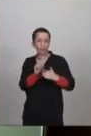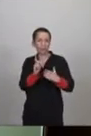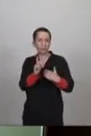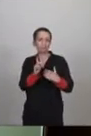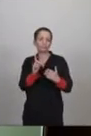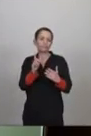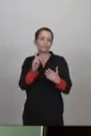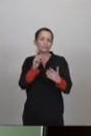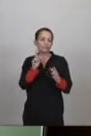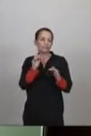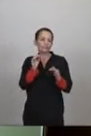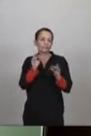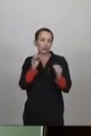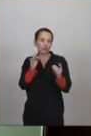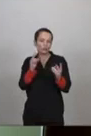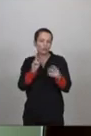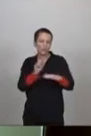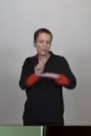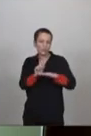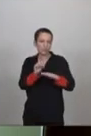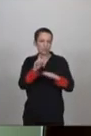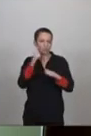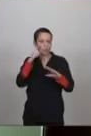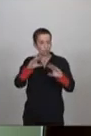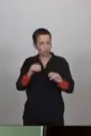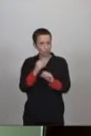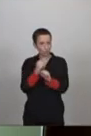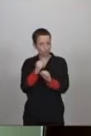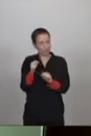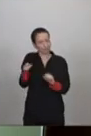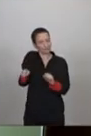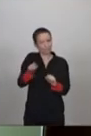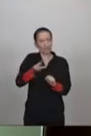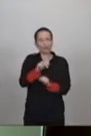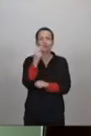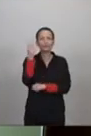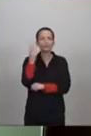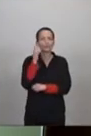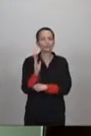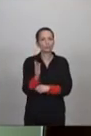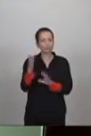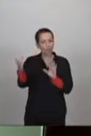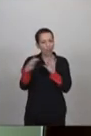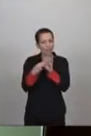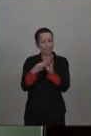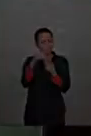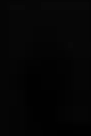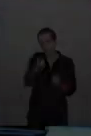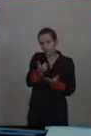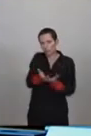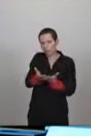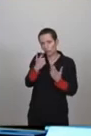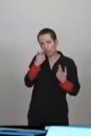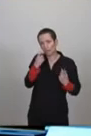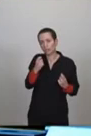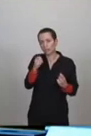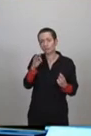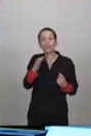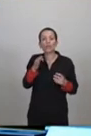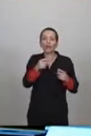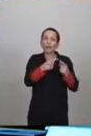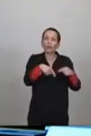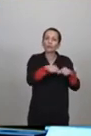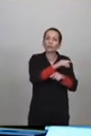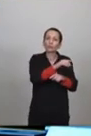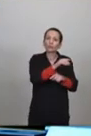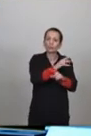des questions d'ergonomie aussi sur les postes de travail. Donc là, on va travailler avec l'Université de Bordeaux sur ces questions d'ergonomie. Et que pour ce qui concerne la commission